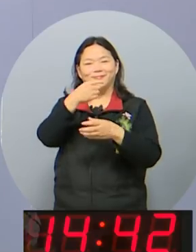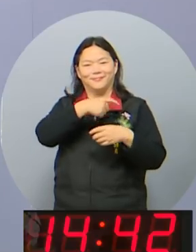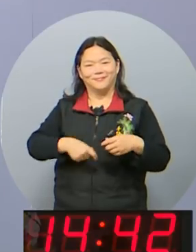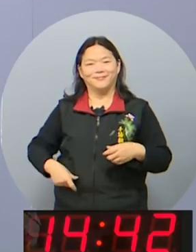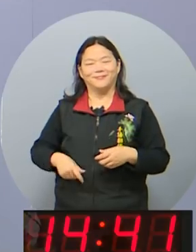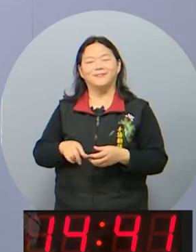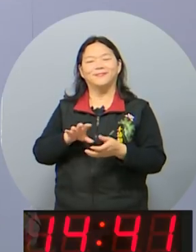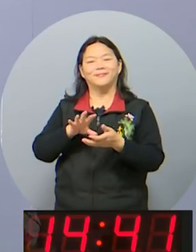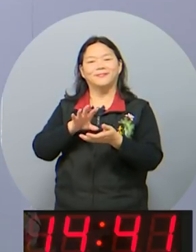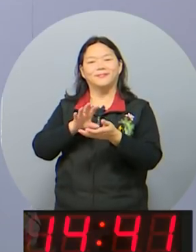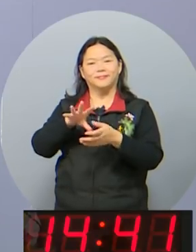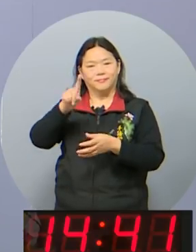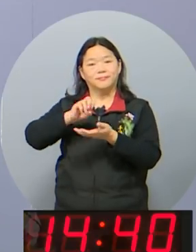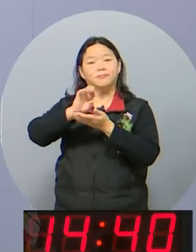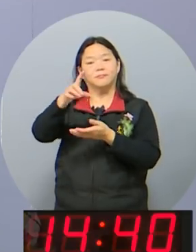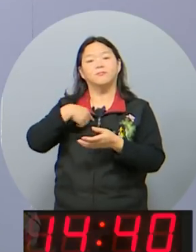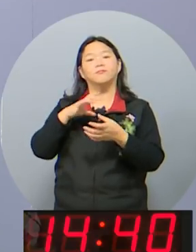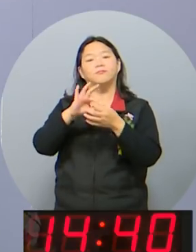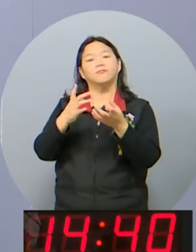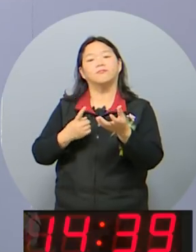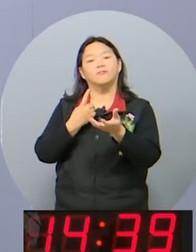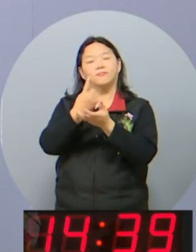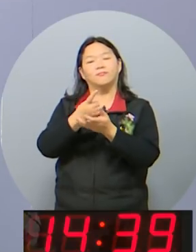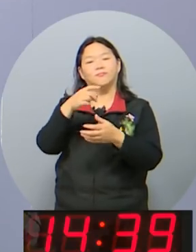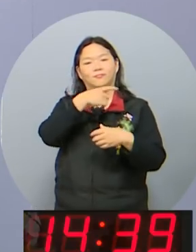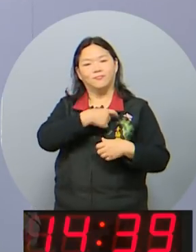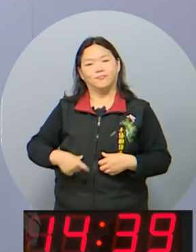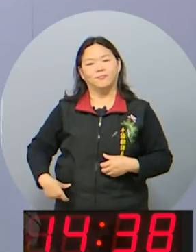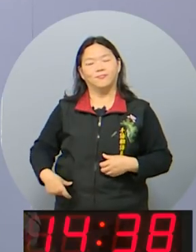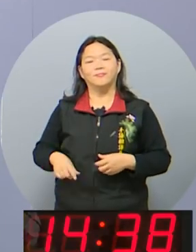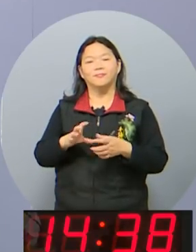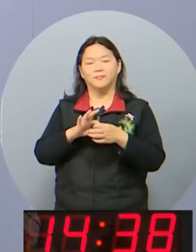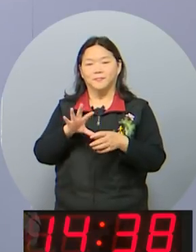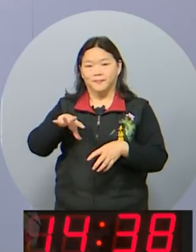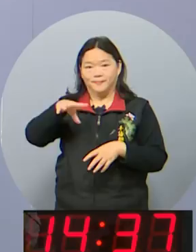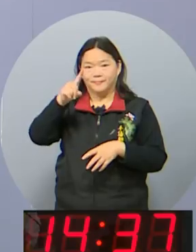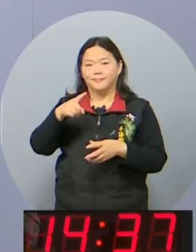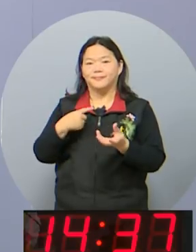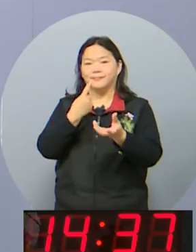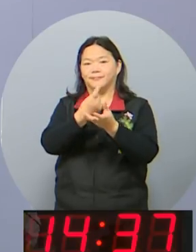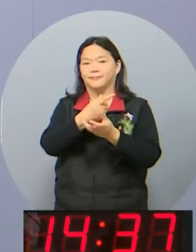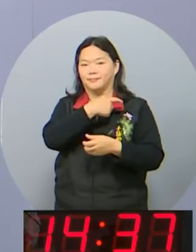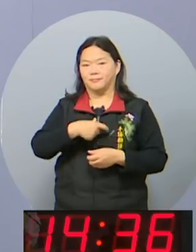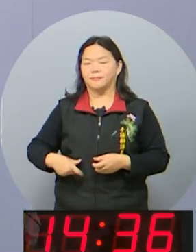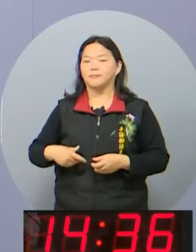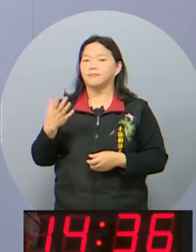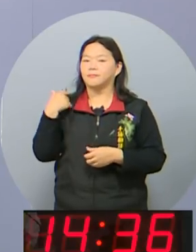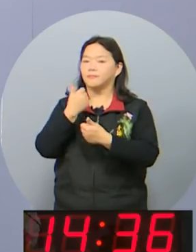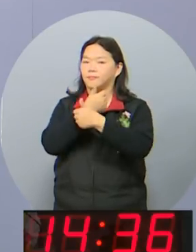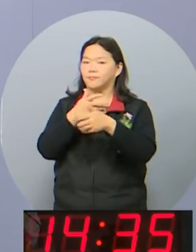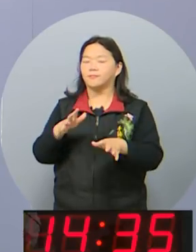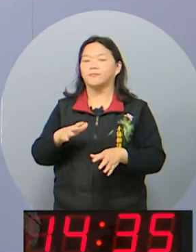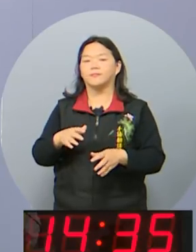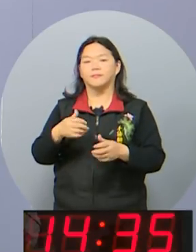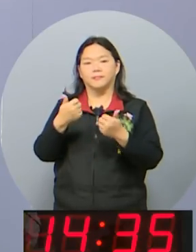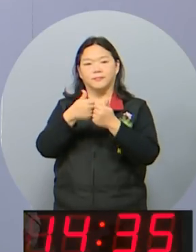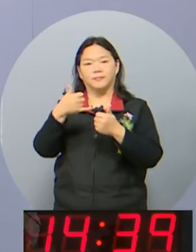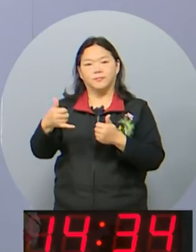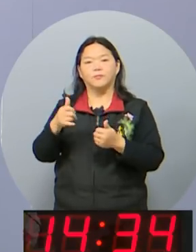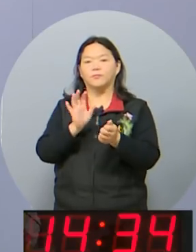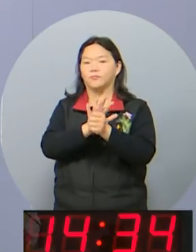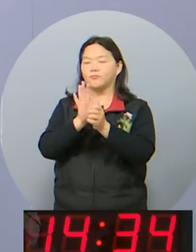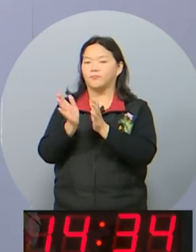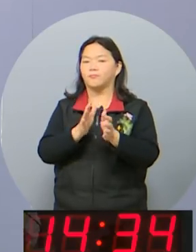家报告我为什么要参选。那虽然我是第一次参选，但是我过去有担任过议员跟立委助理的经